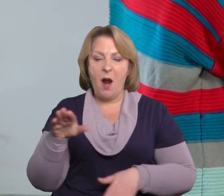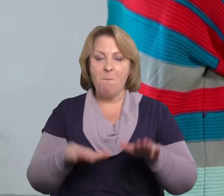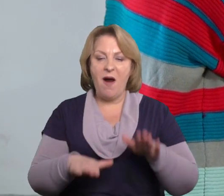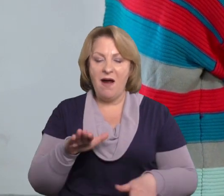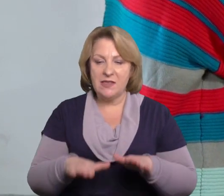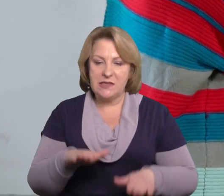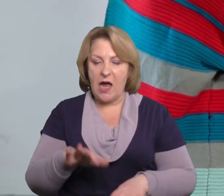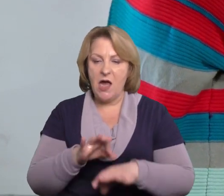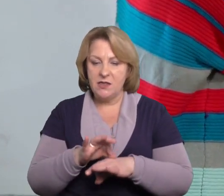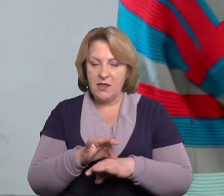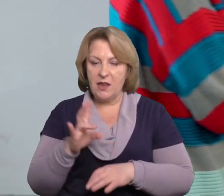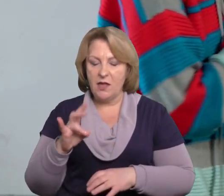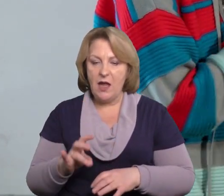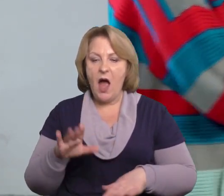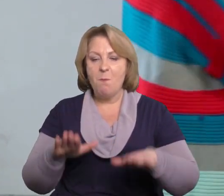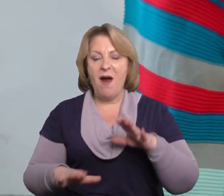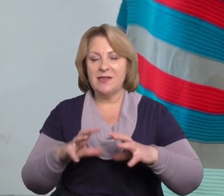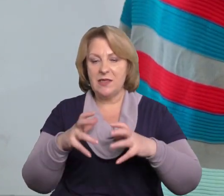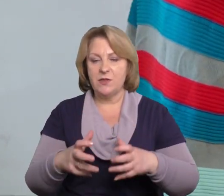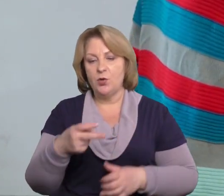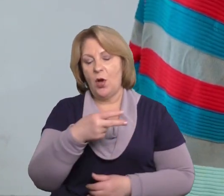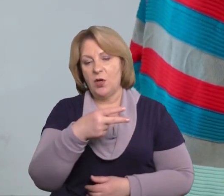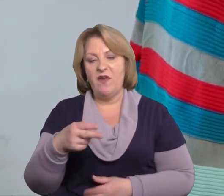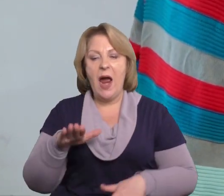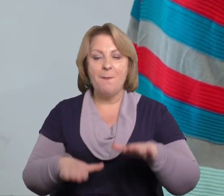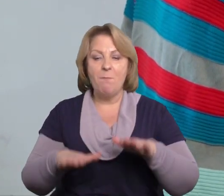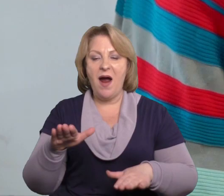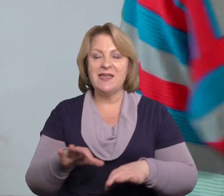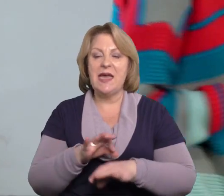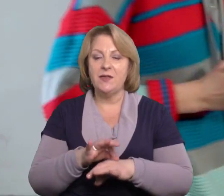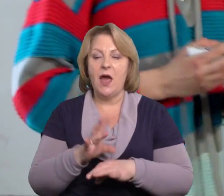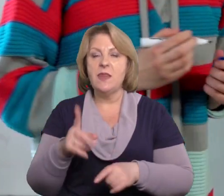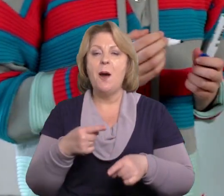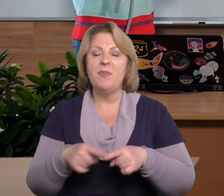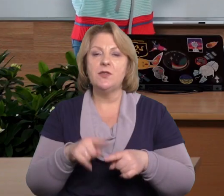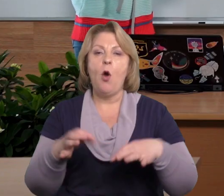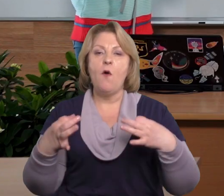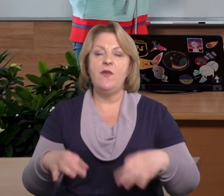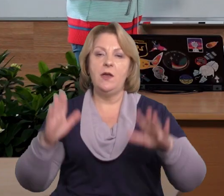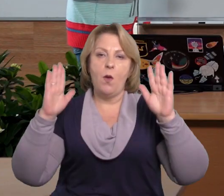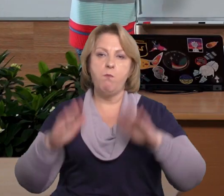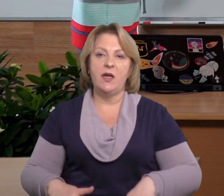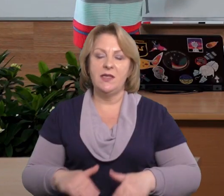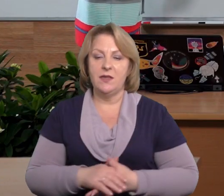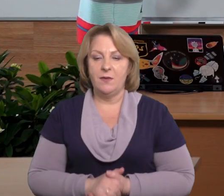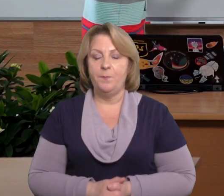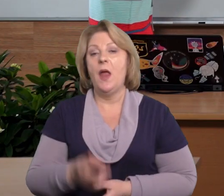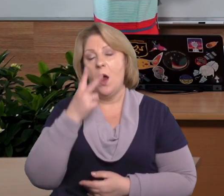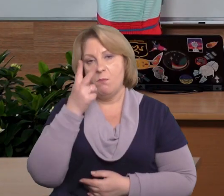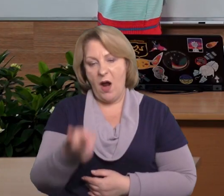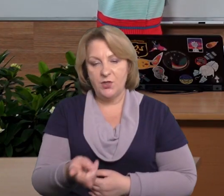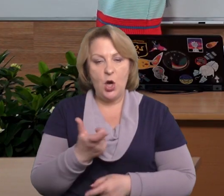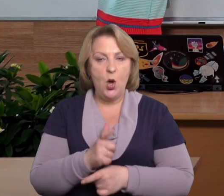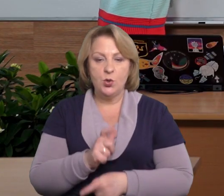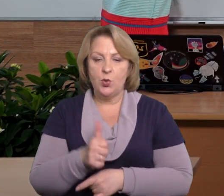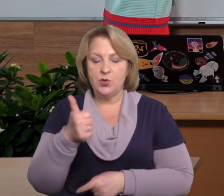Землі на радіус Землі в квадраті дорівнює маса тіла на прискорення вільного падіння. Бачимо, що